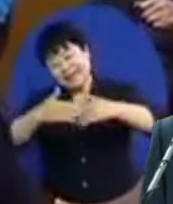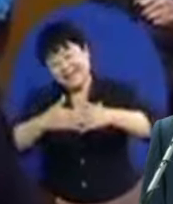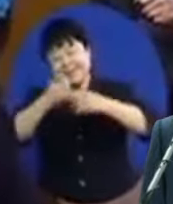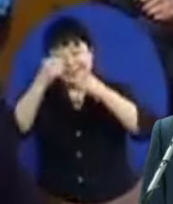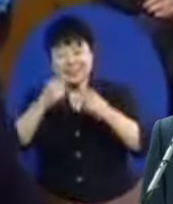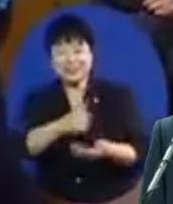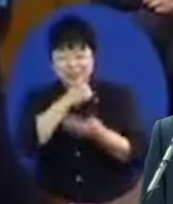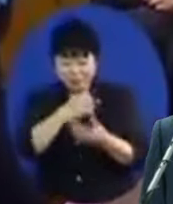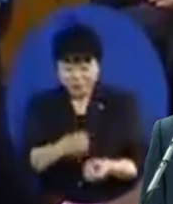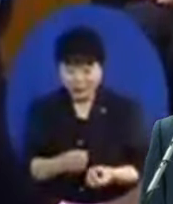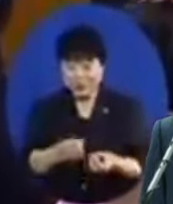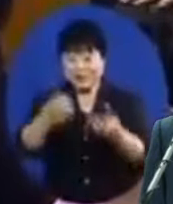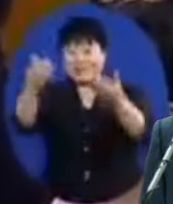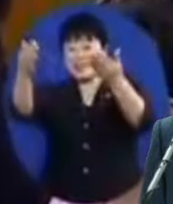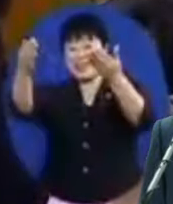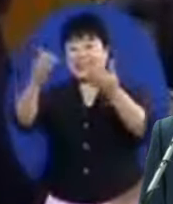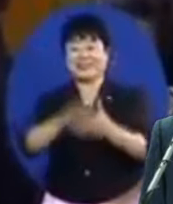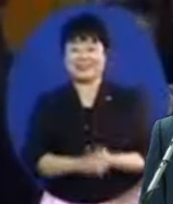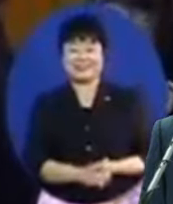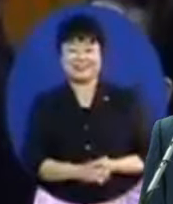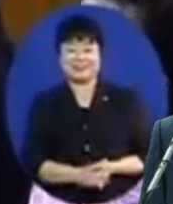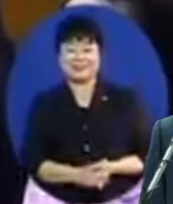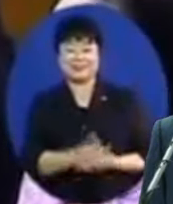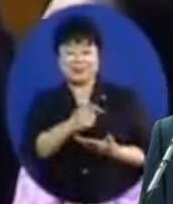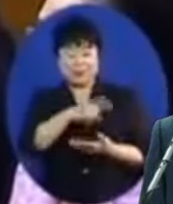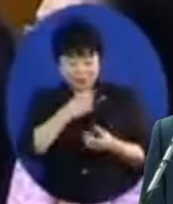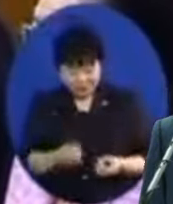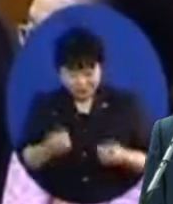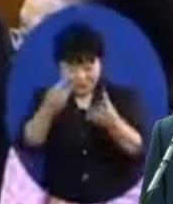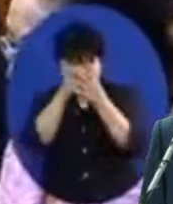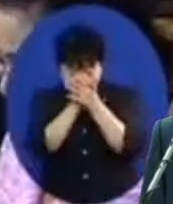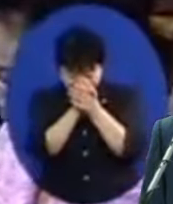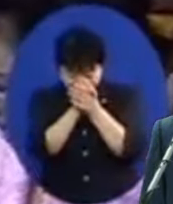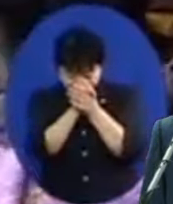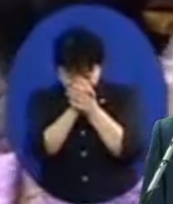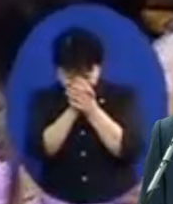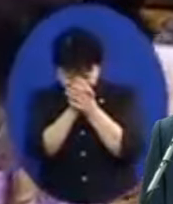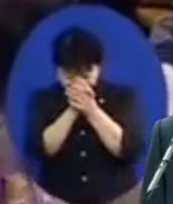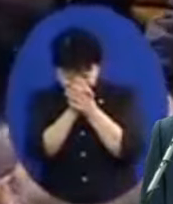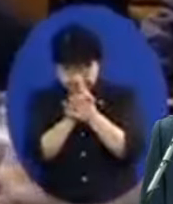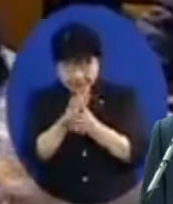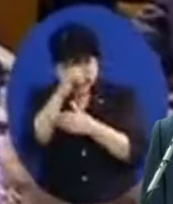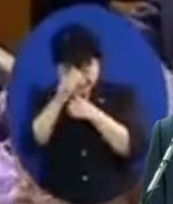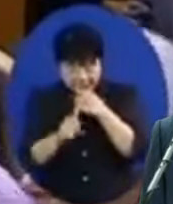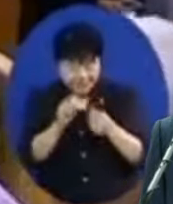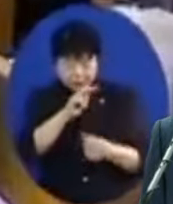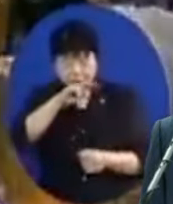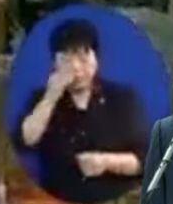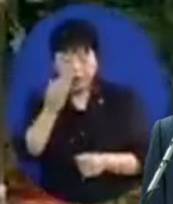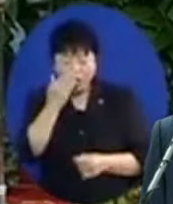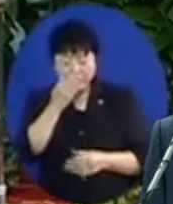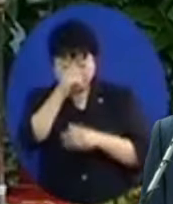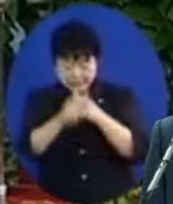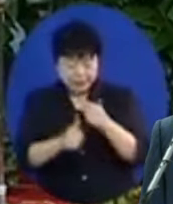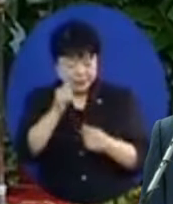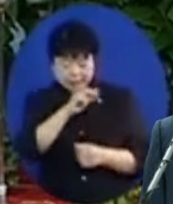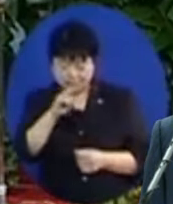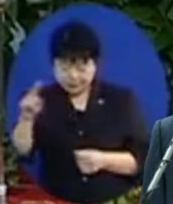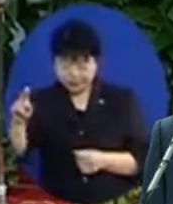사는 여러분 되시기를 주님 이름으로 축원합니다. 우리 기도드리겠습니다. 사랑이 많으시고 거룩하신 우리 아버지